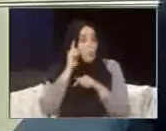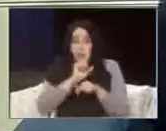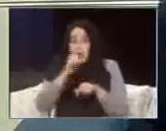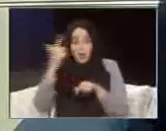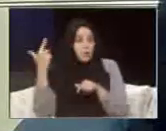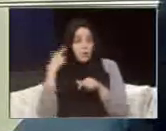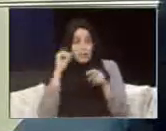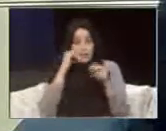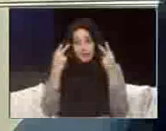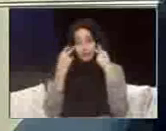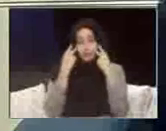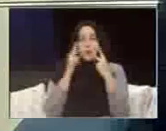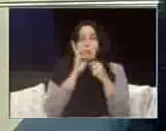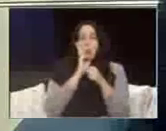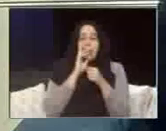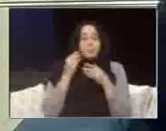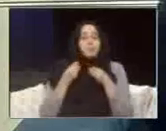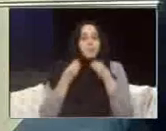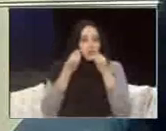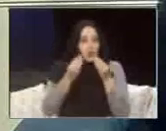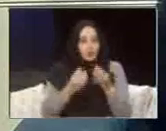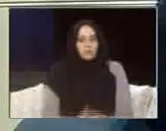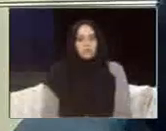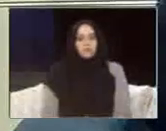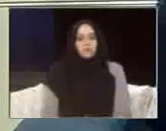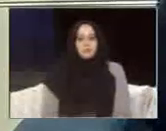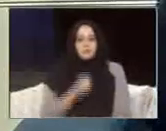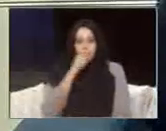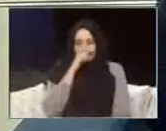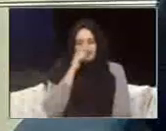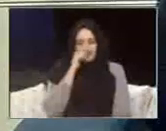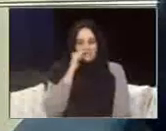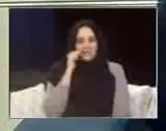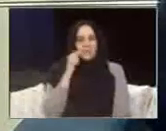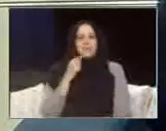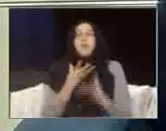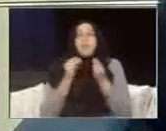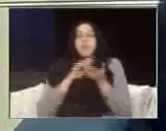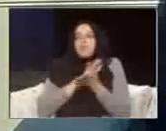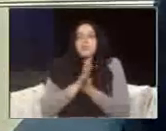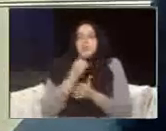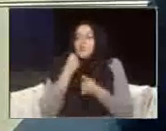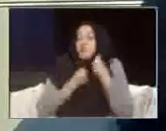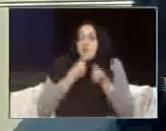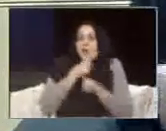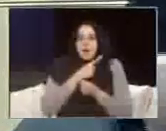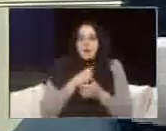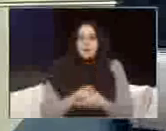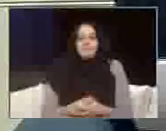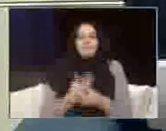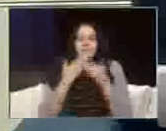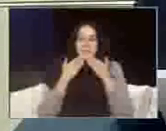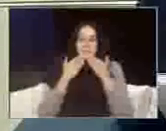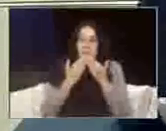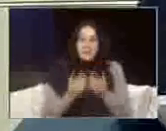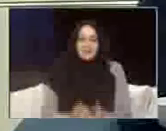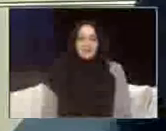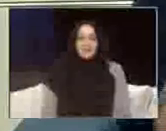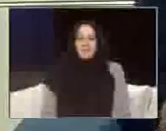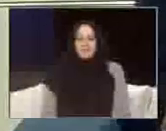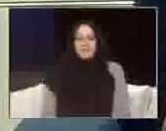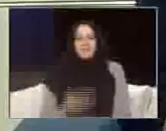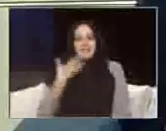لمن يقع في المظالم. المهم يستفيدوا كامل الناس، كامل راه ظلم ظلم ياسر ياسر بالبزاف كاع. شكرا الحاجة فاطمة.